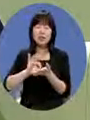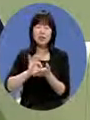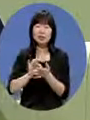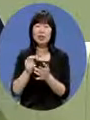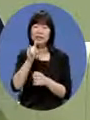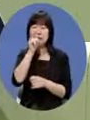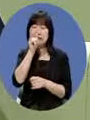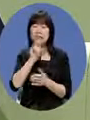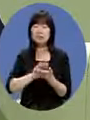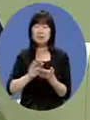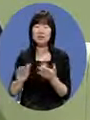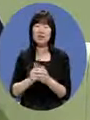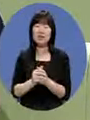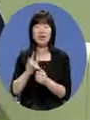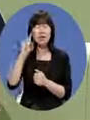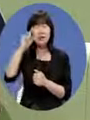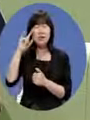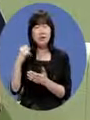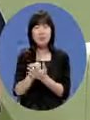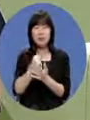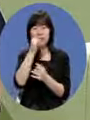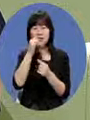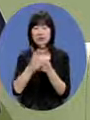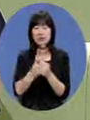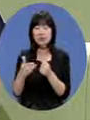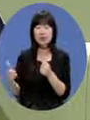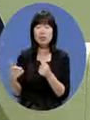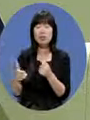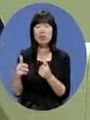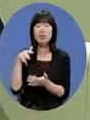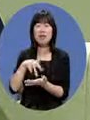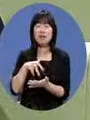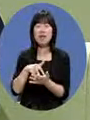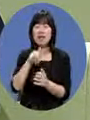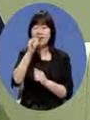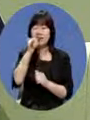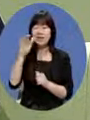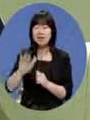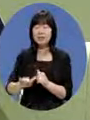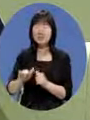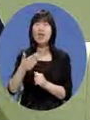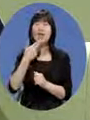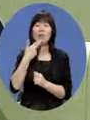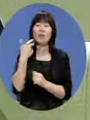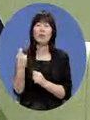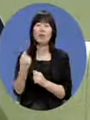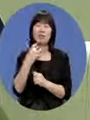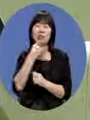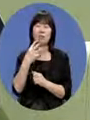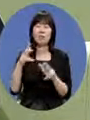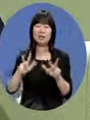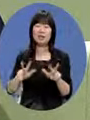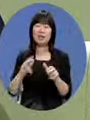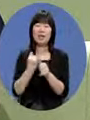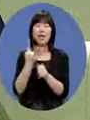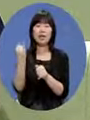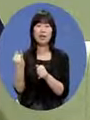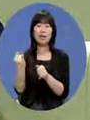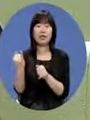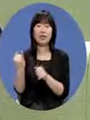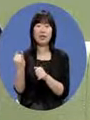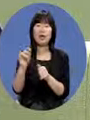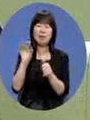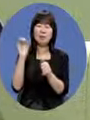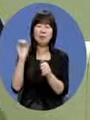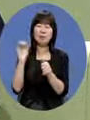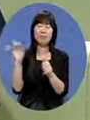조금 있어요 예 아까 스트레스 받기 때문에 어 그런 부분들은 좀 있지만 그렇지 않아요 다만 이제 이 아내 보니 이제 이야기